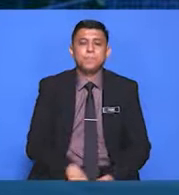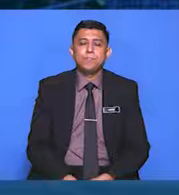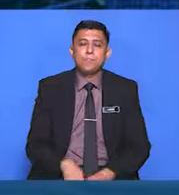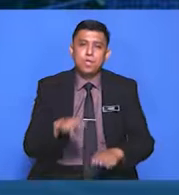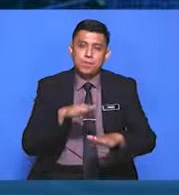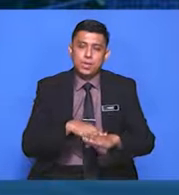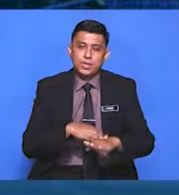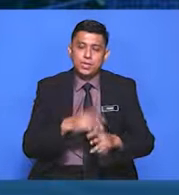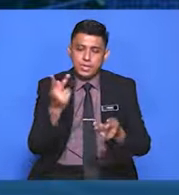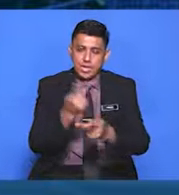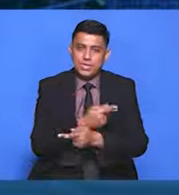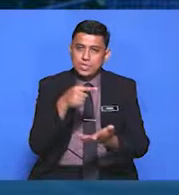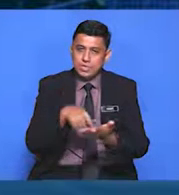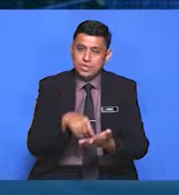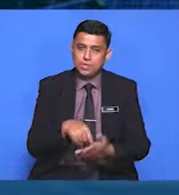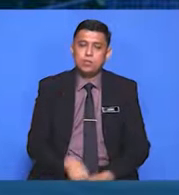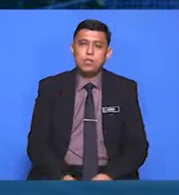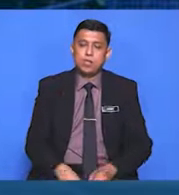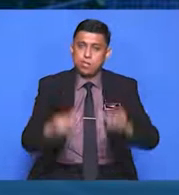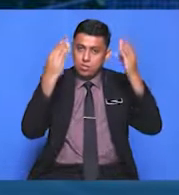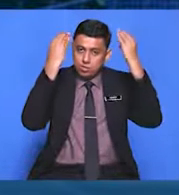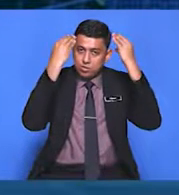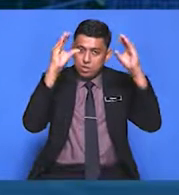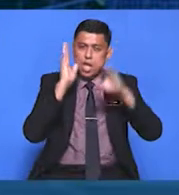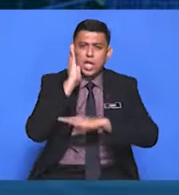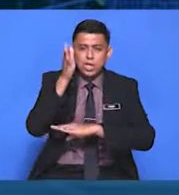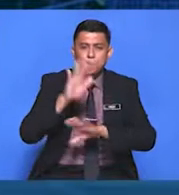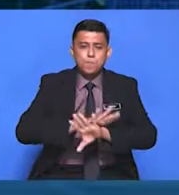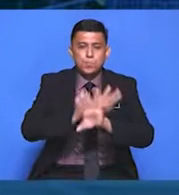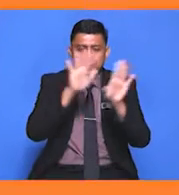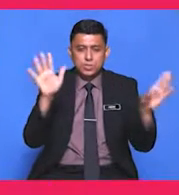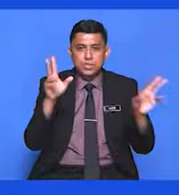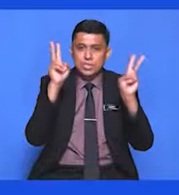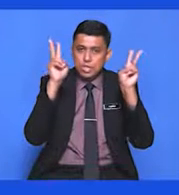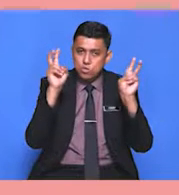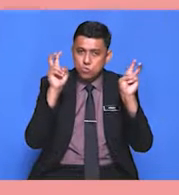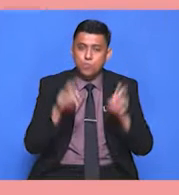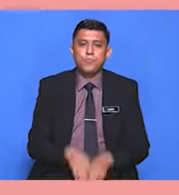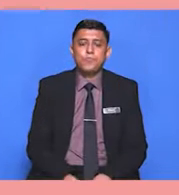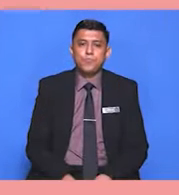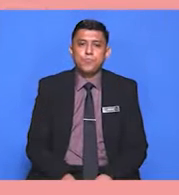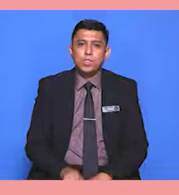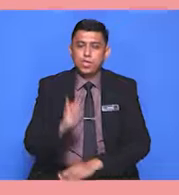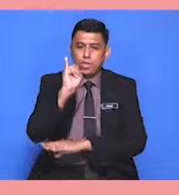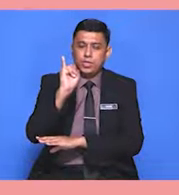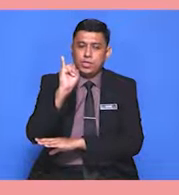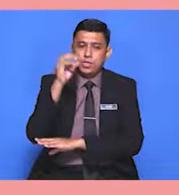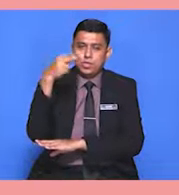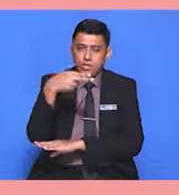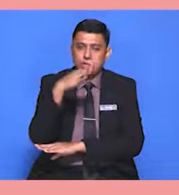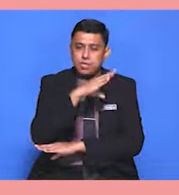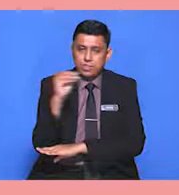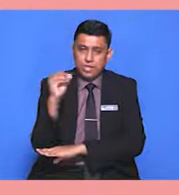Pada episod kali ini, Cikgu akan menerangkan tajuk Indeks Harga